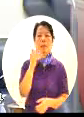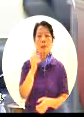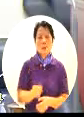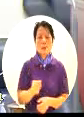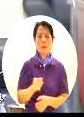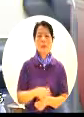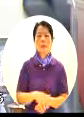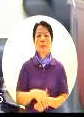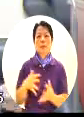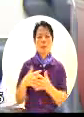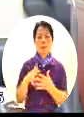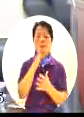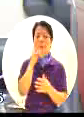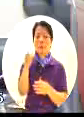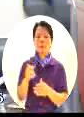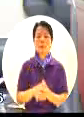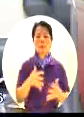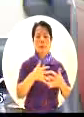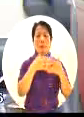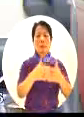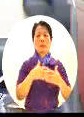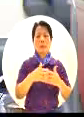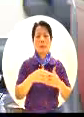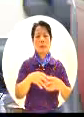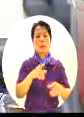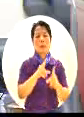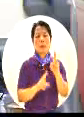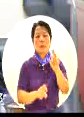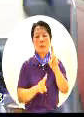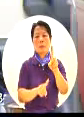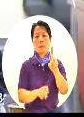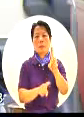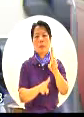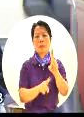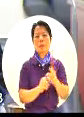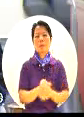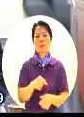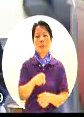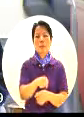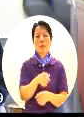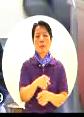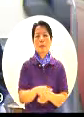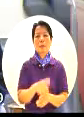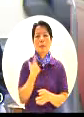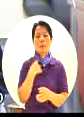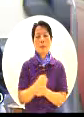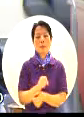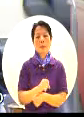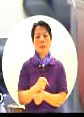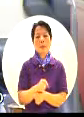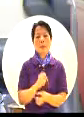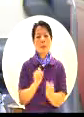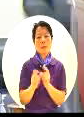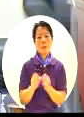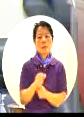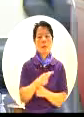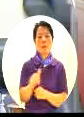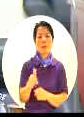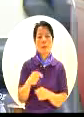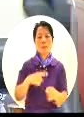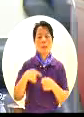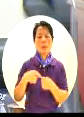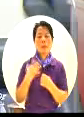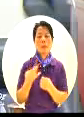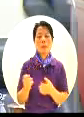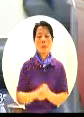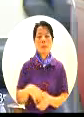900亿，大陆的光棍节11月11号，伊的销售金额，网络销售金额偌济？